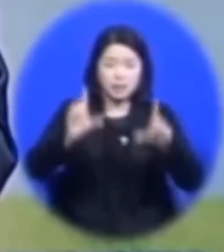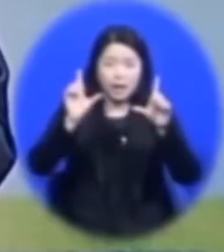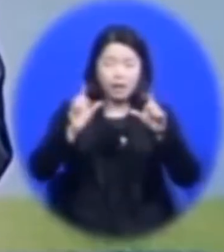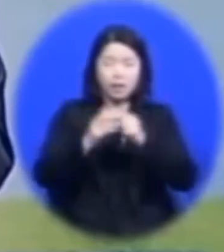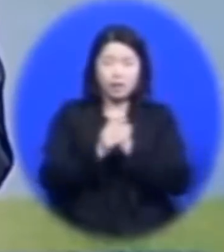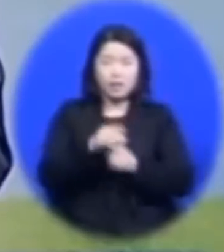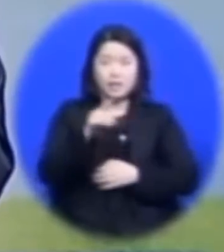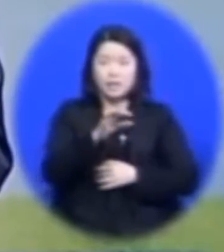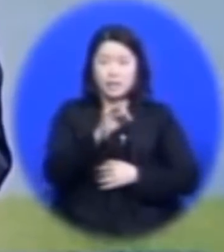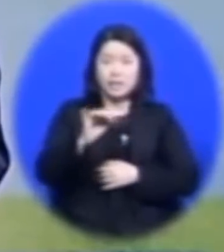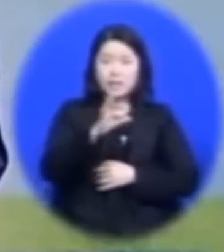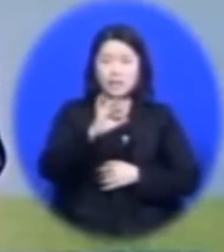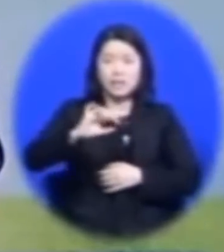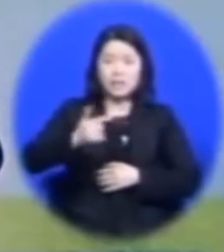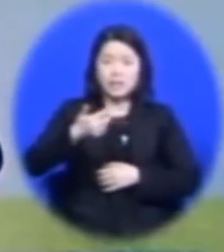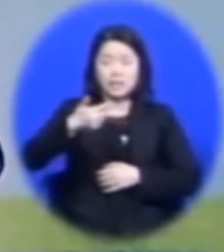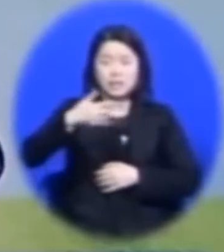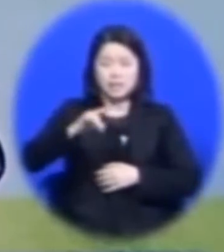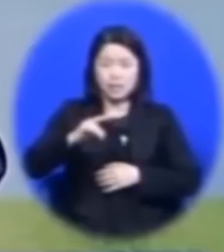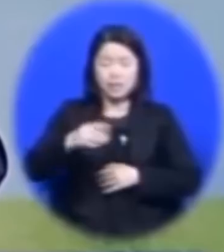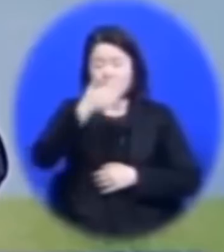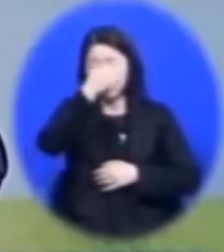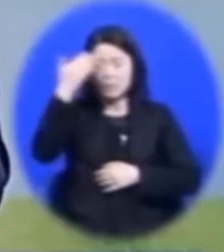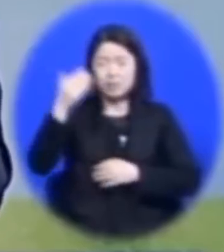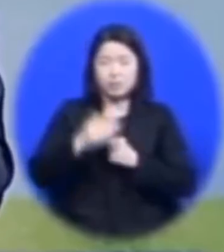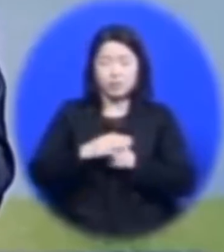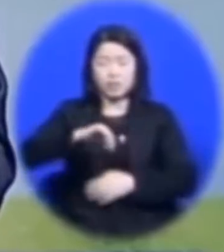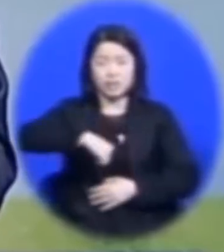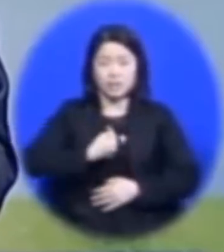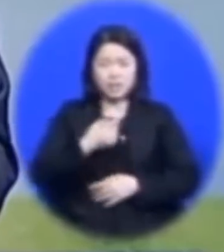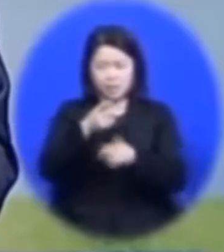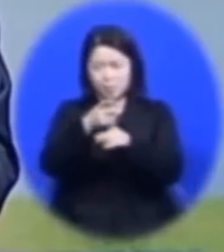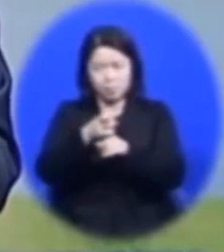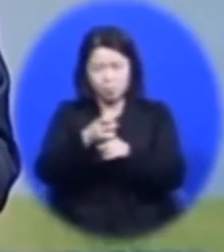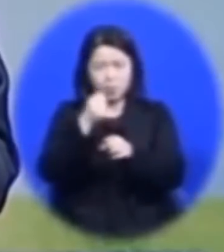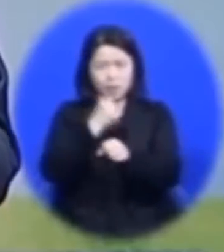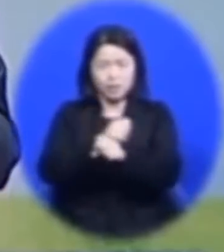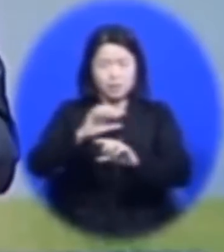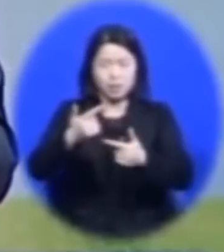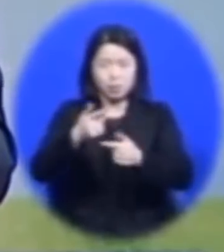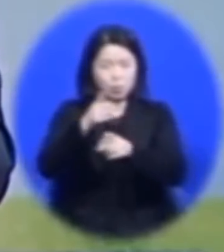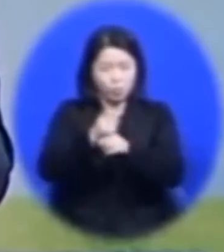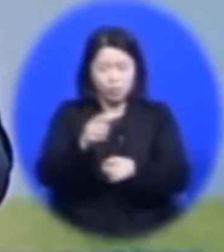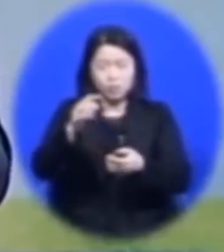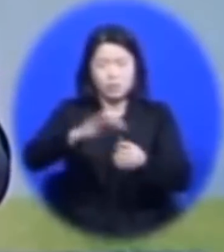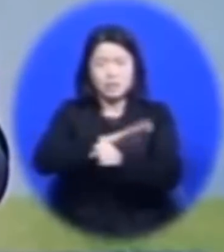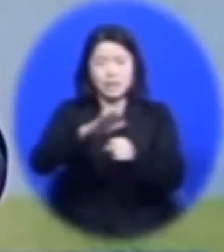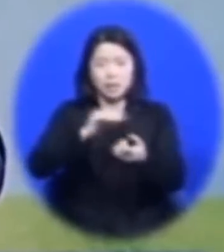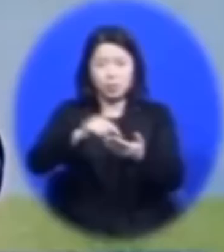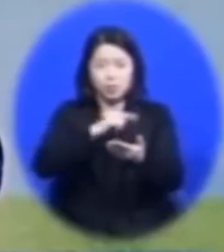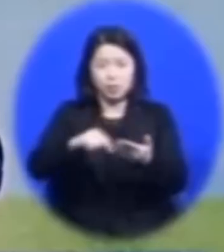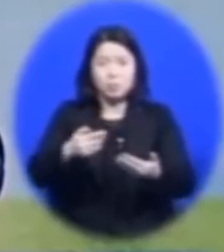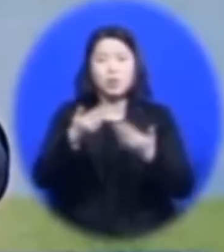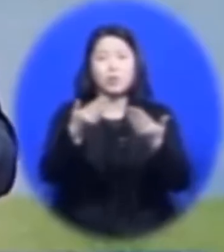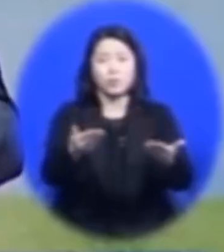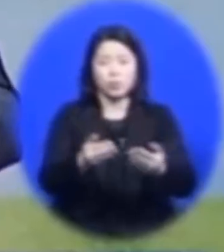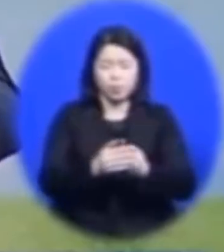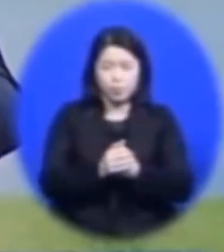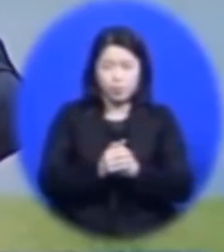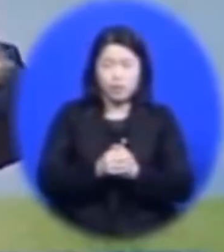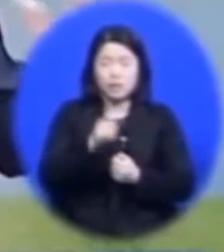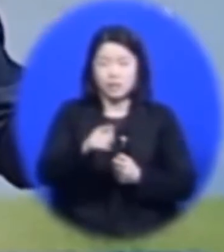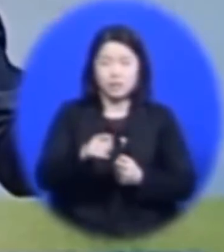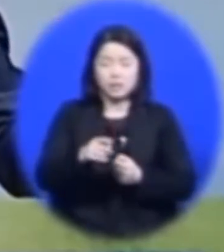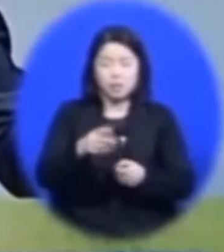이인제 청년이 자기가 고백하지 않고 원수를 사랑으로 갚기로 하기로 하면서 그